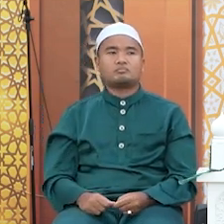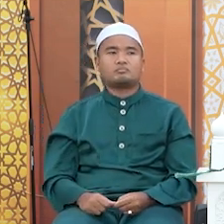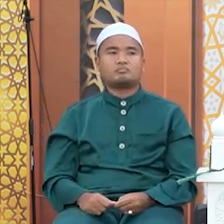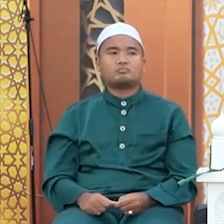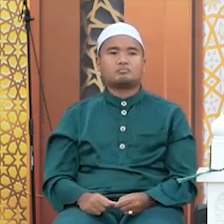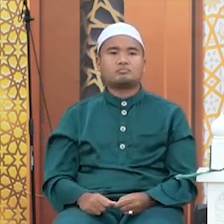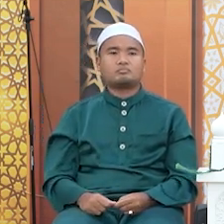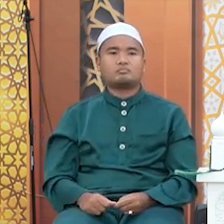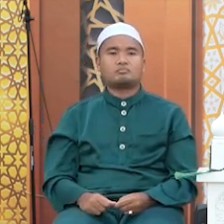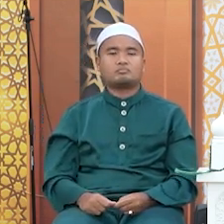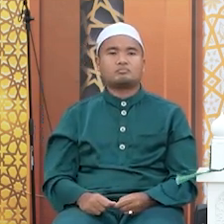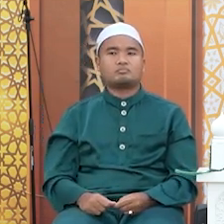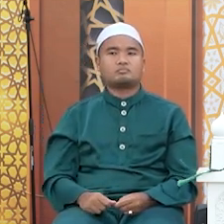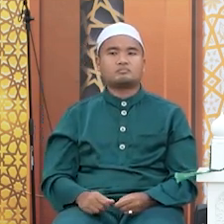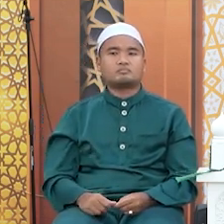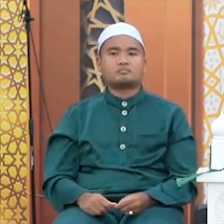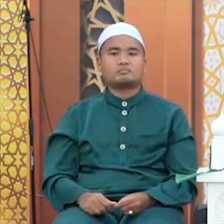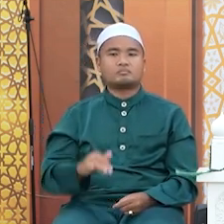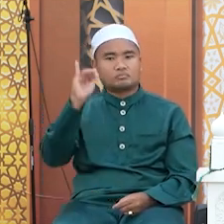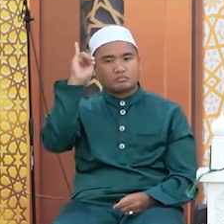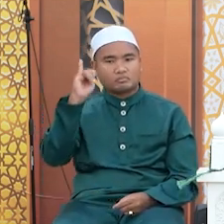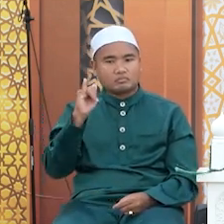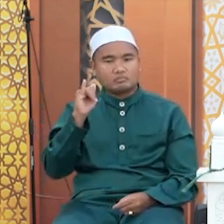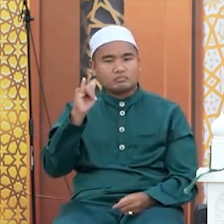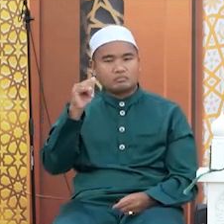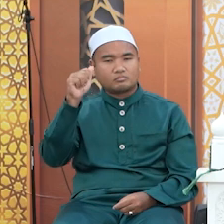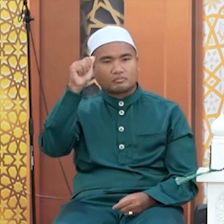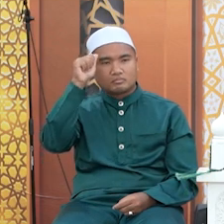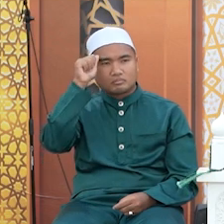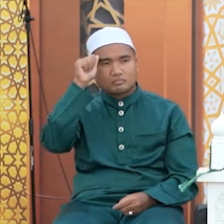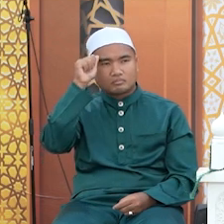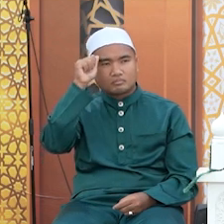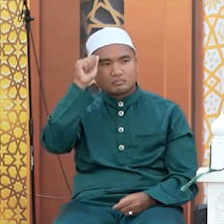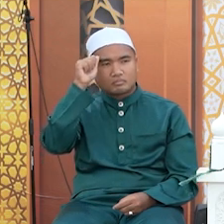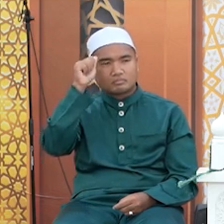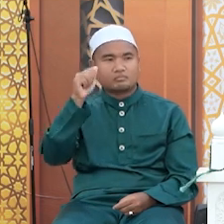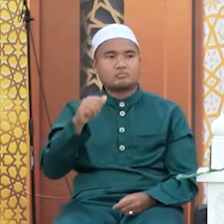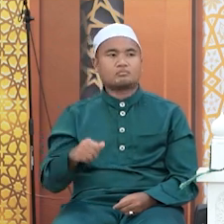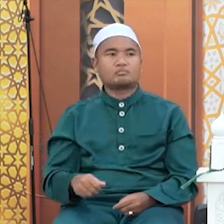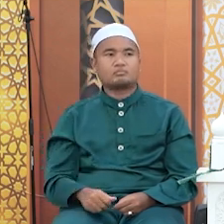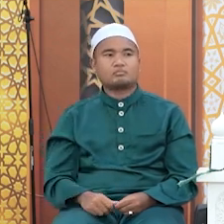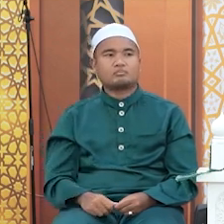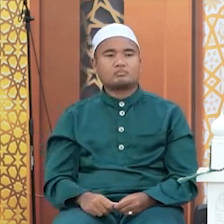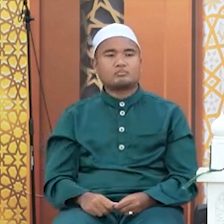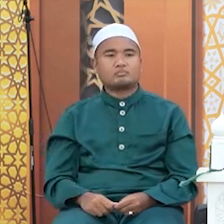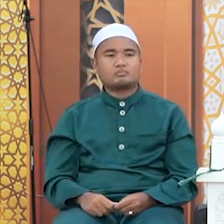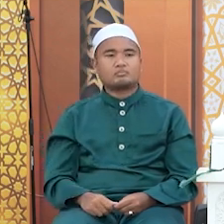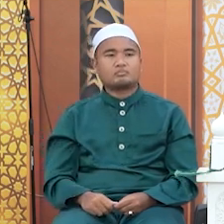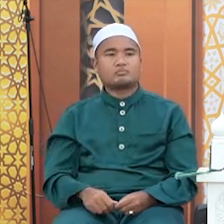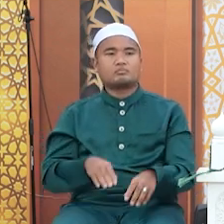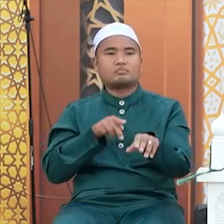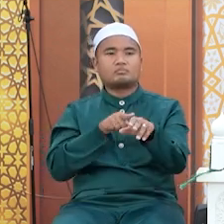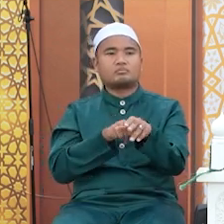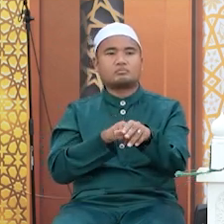khaslataini yuhibbuhum Allah, al-hilmu wal-ana'a. Wahai Asyaj ibn Qais, pada diri